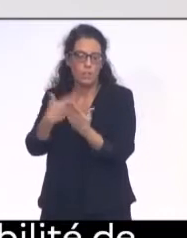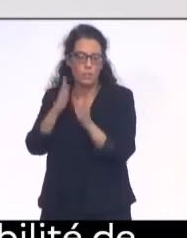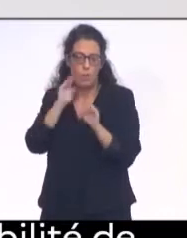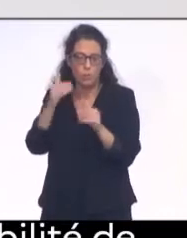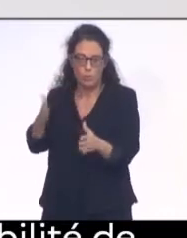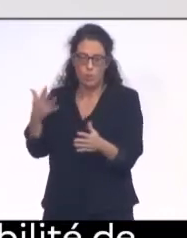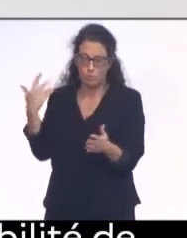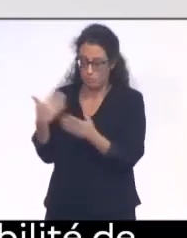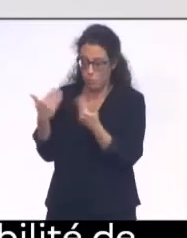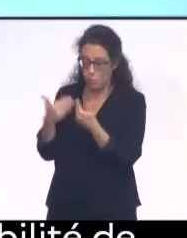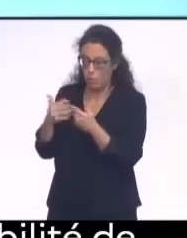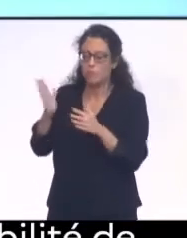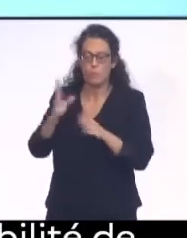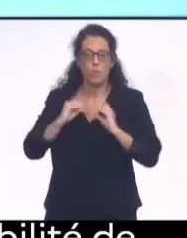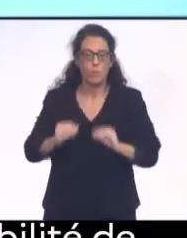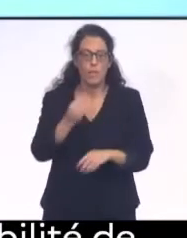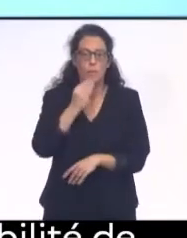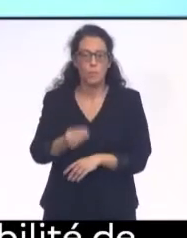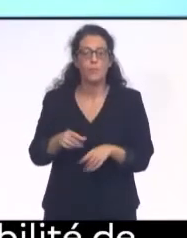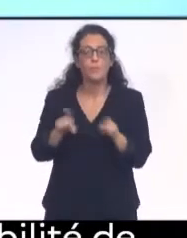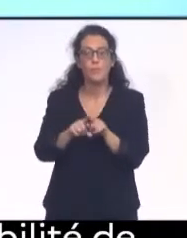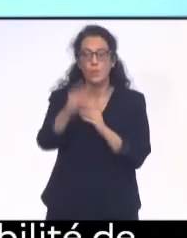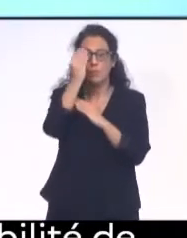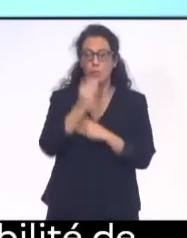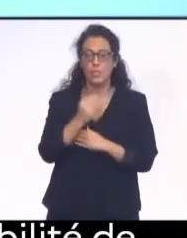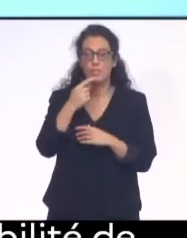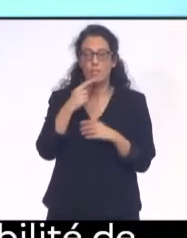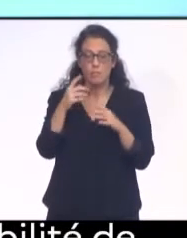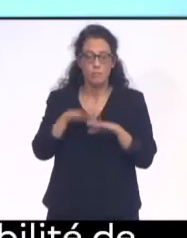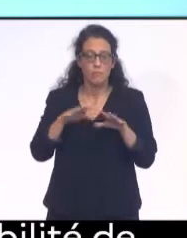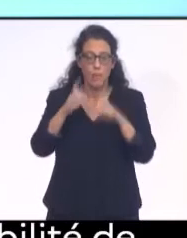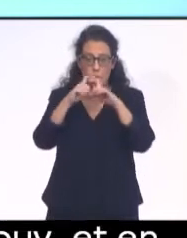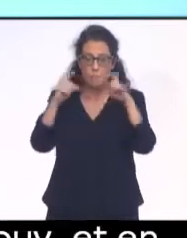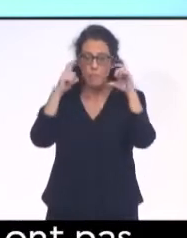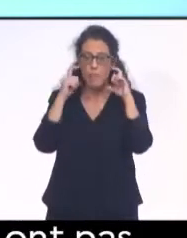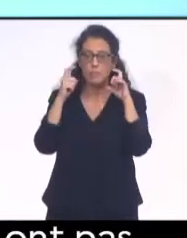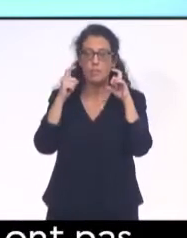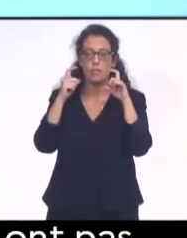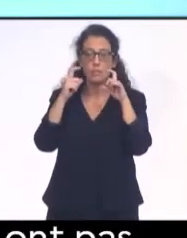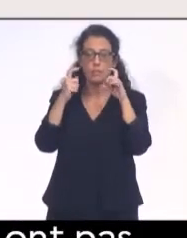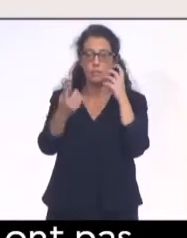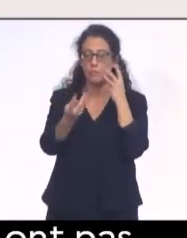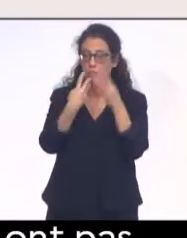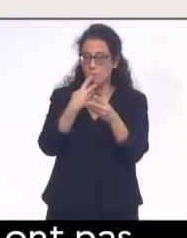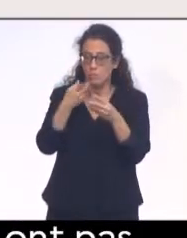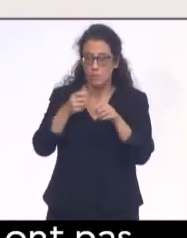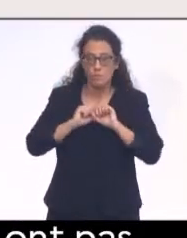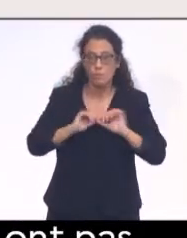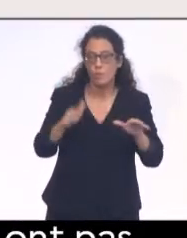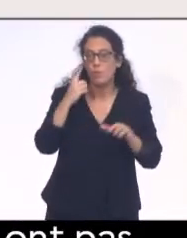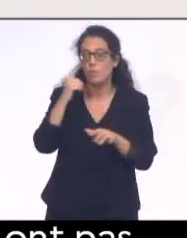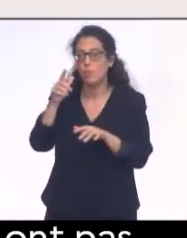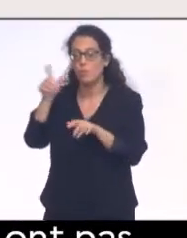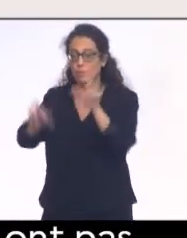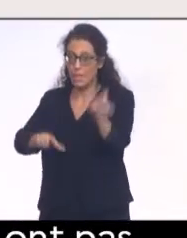protéger enfin. 4 modèles de masques à fenêtre ont été mis en circulation pour prendre en compte les difficultés à communiquer de certains publics. Les